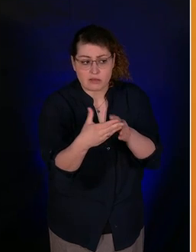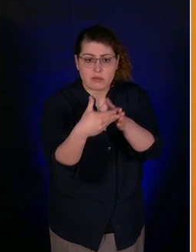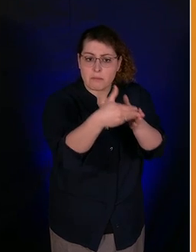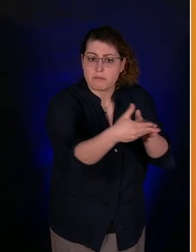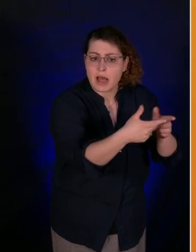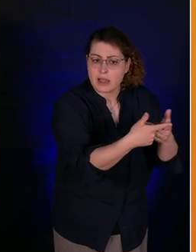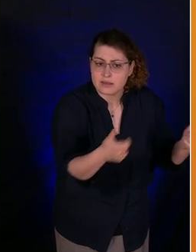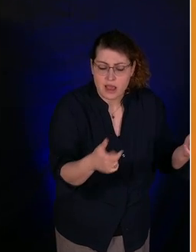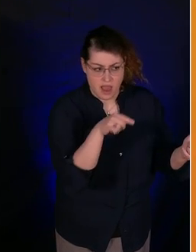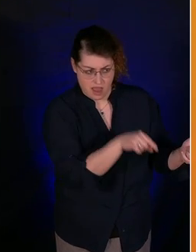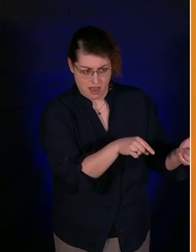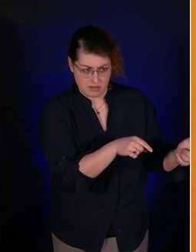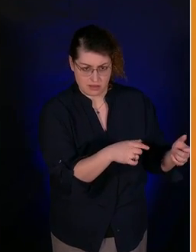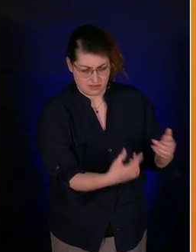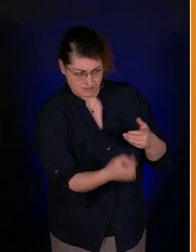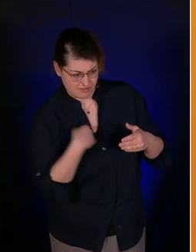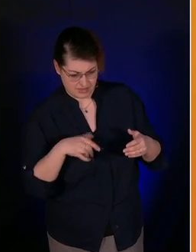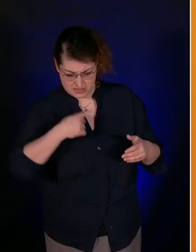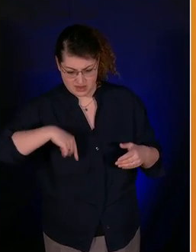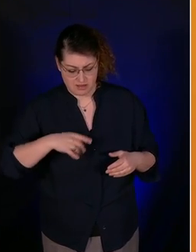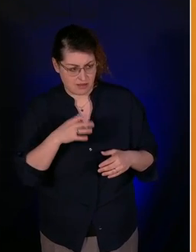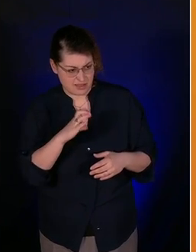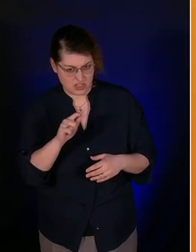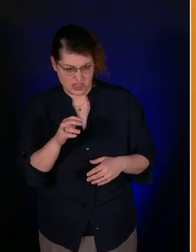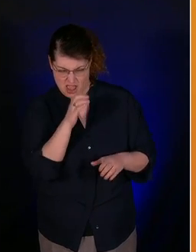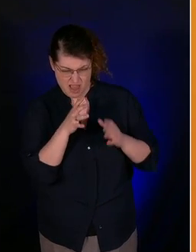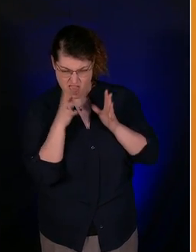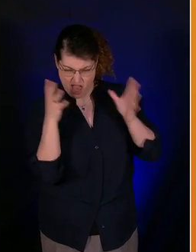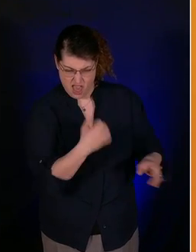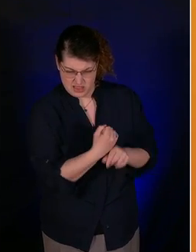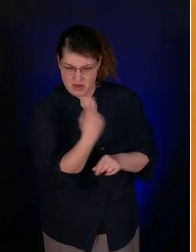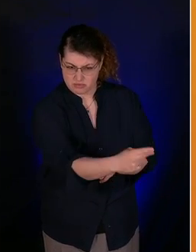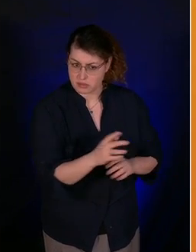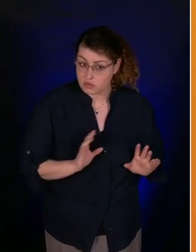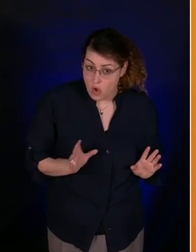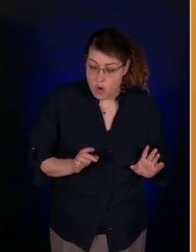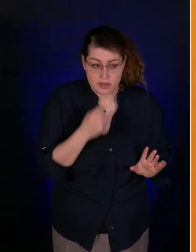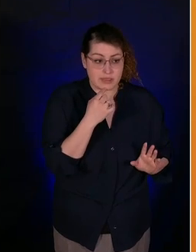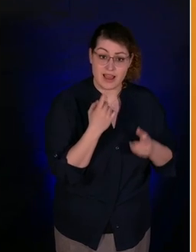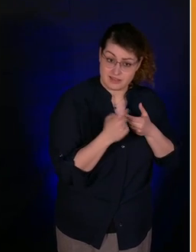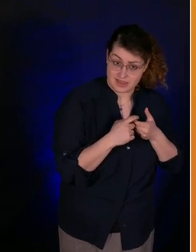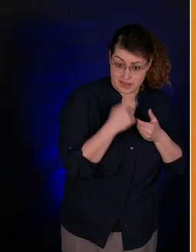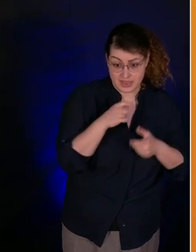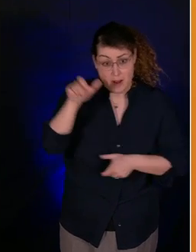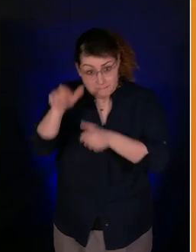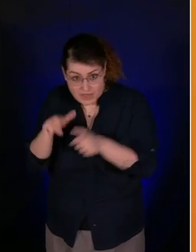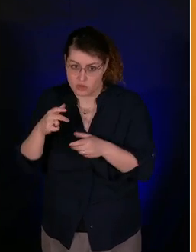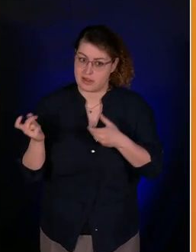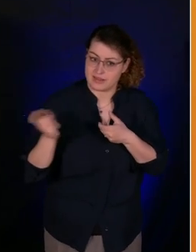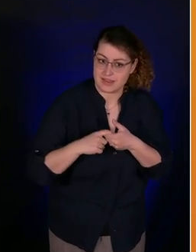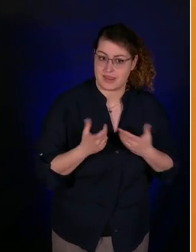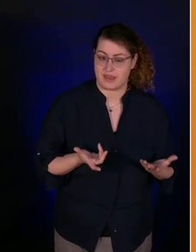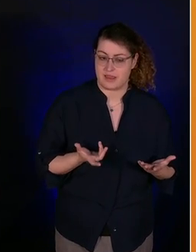la CGT méprise leur emploi, que le syndicat, c'est les syndiqués? Notre activité